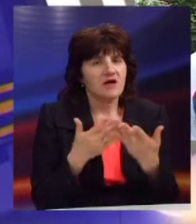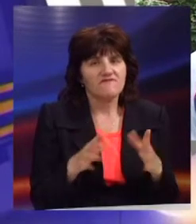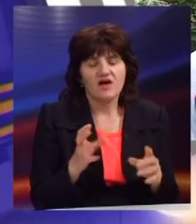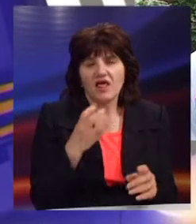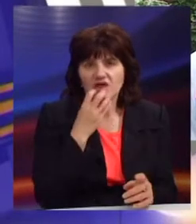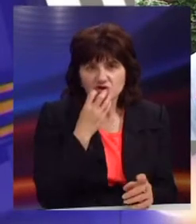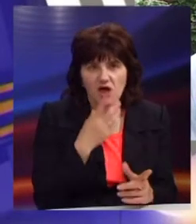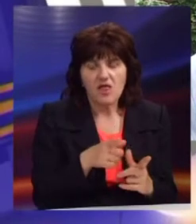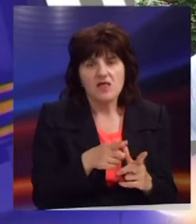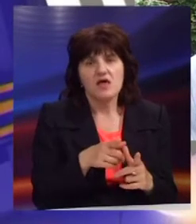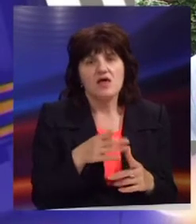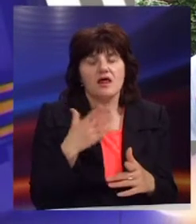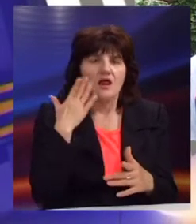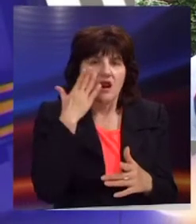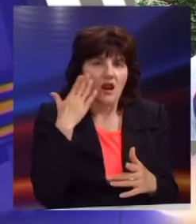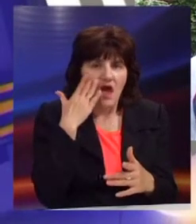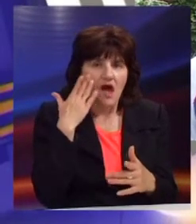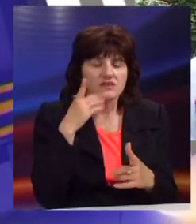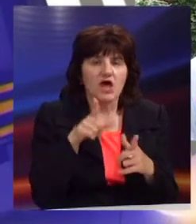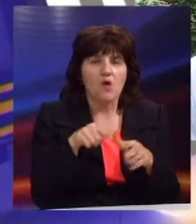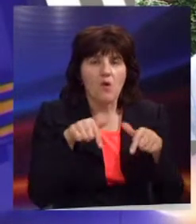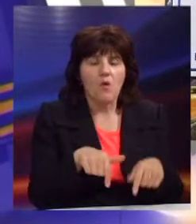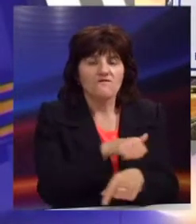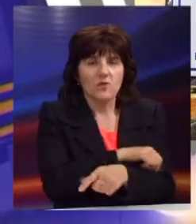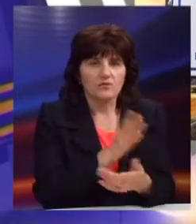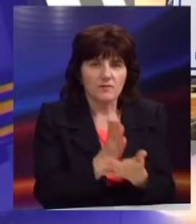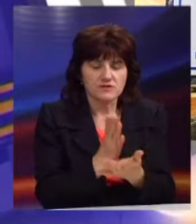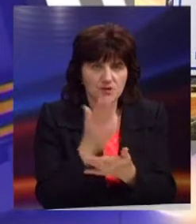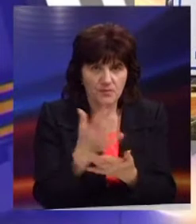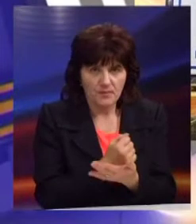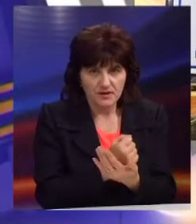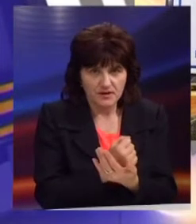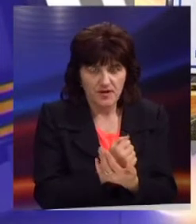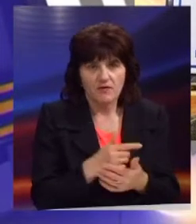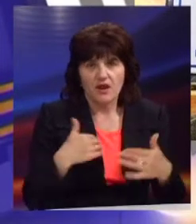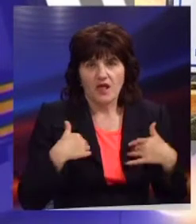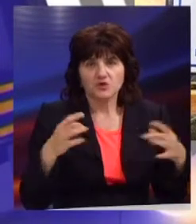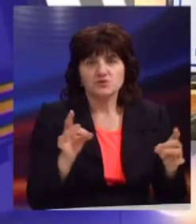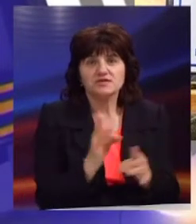velike želje i nade da ćemo da uspemo ove godine da budemo prvi.